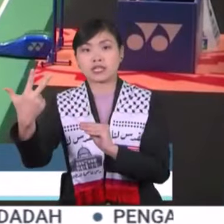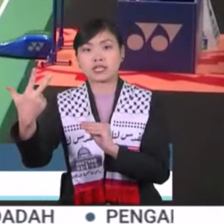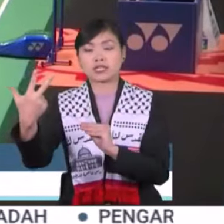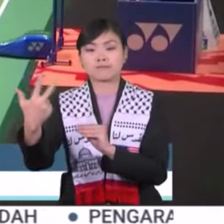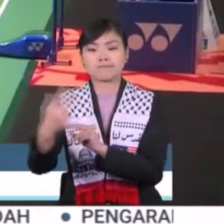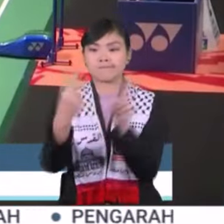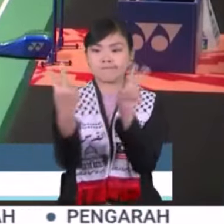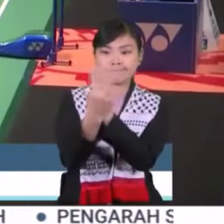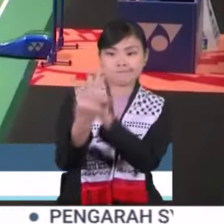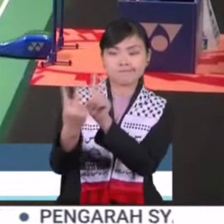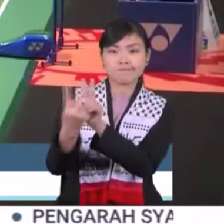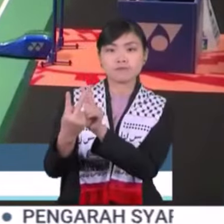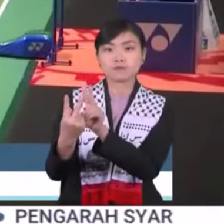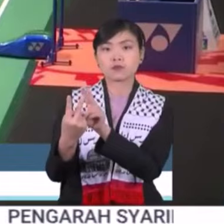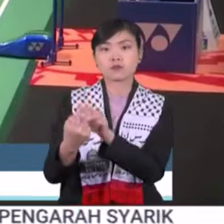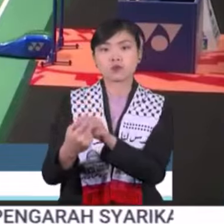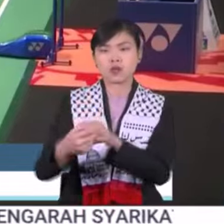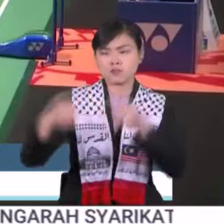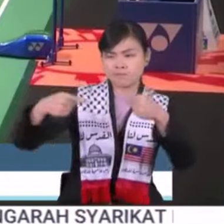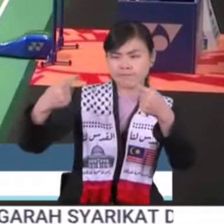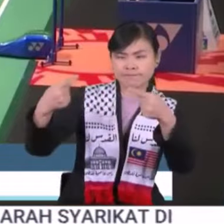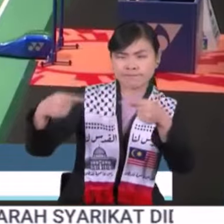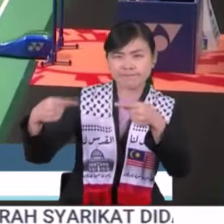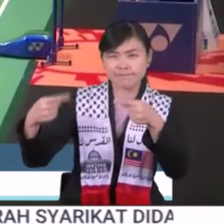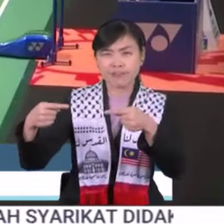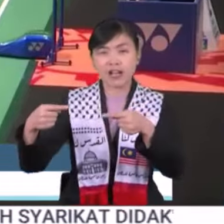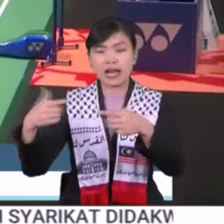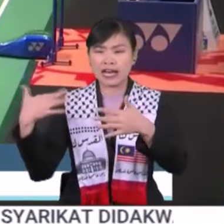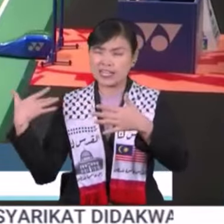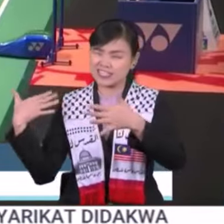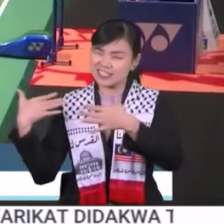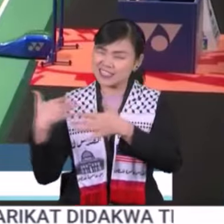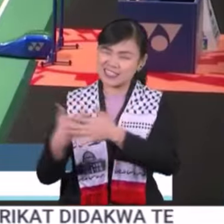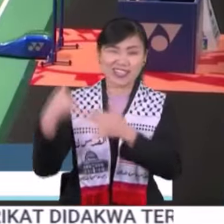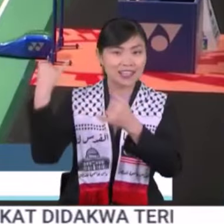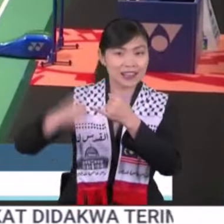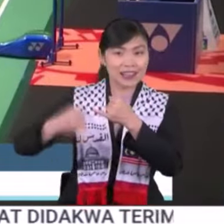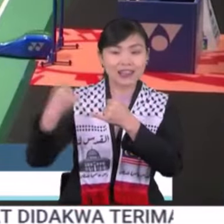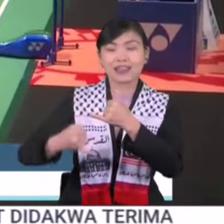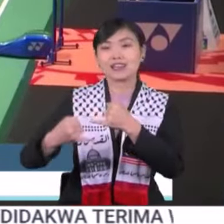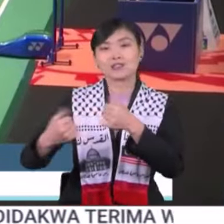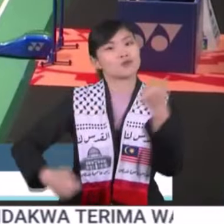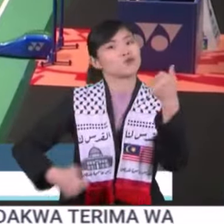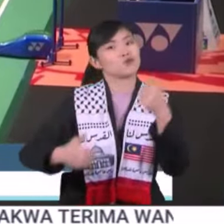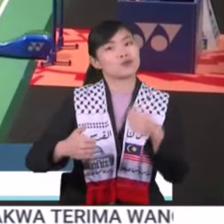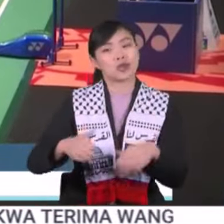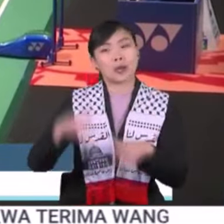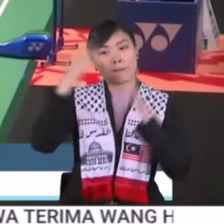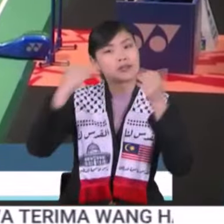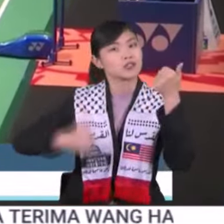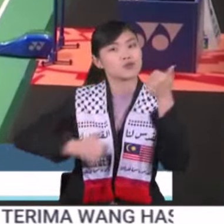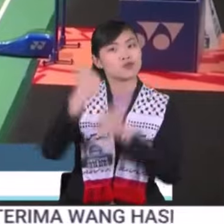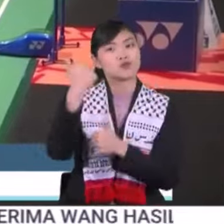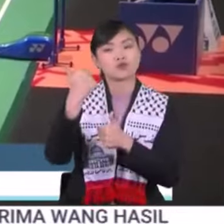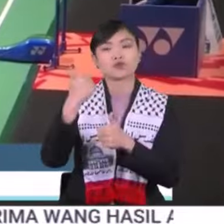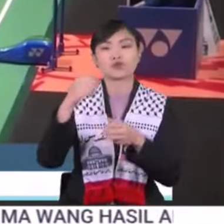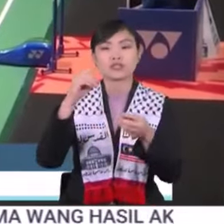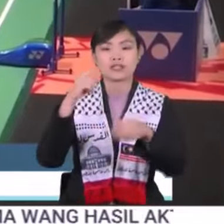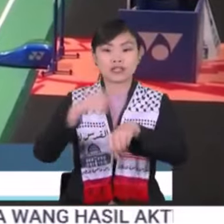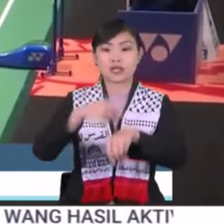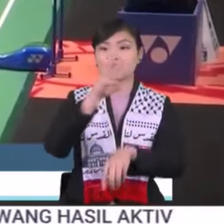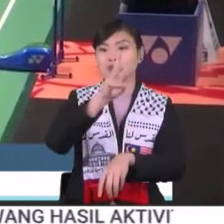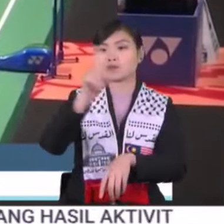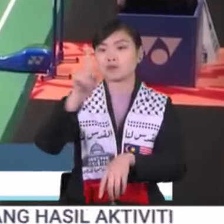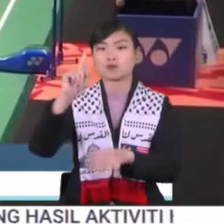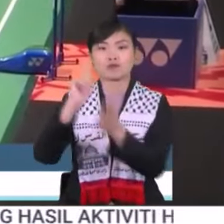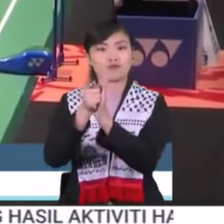mempamerkan aksi yang menarik sebelum Yu Sin Yi Yi mengesahkan kemenangan 24-22 dalam tempoh 61 minit. Yu